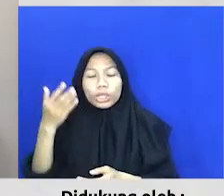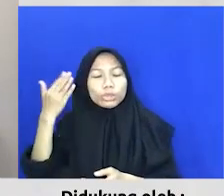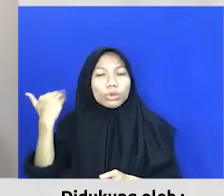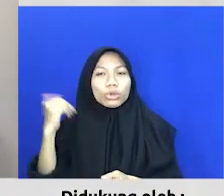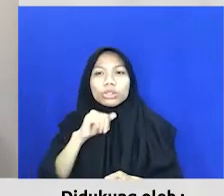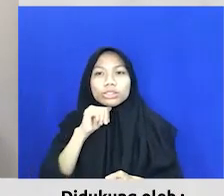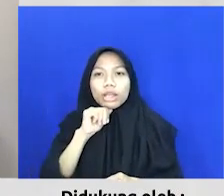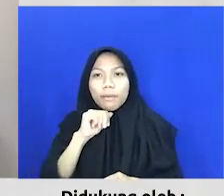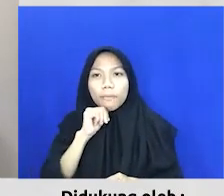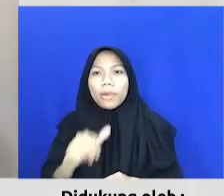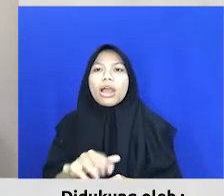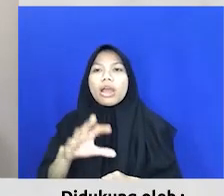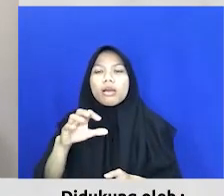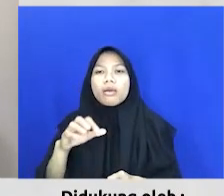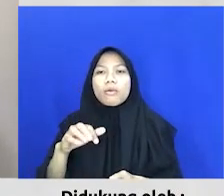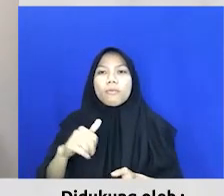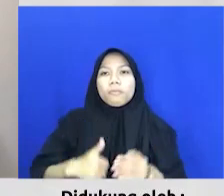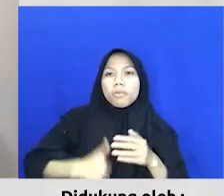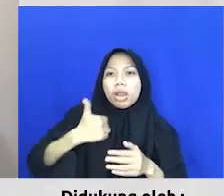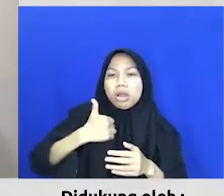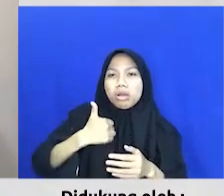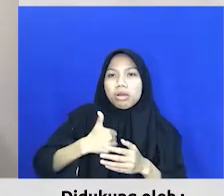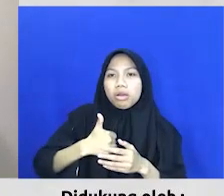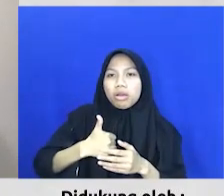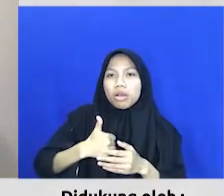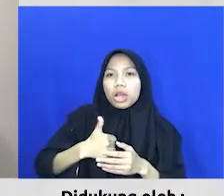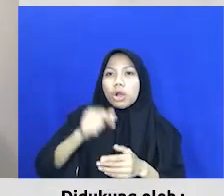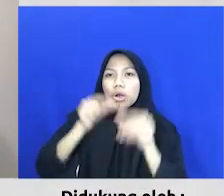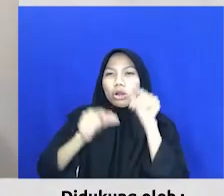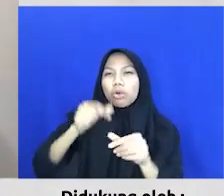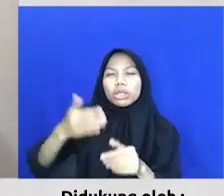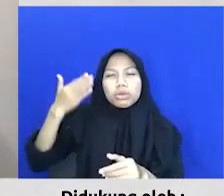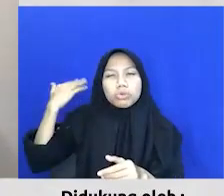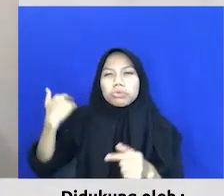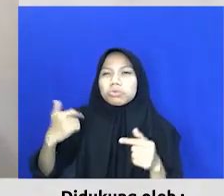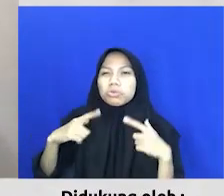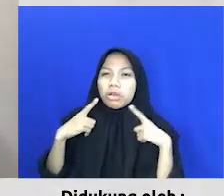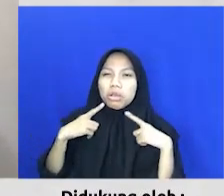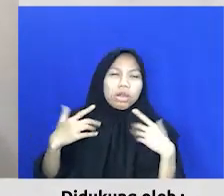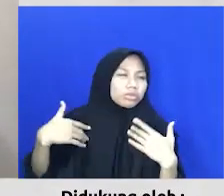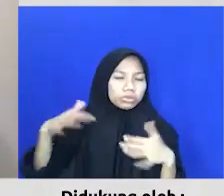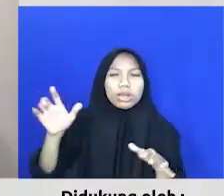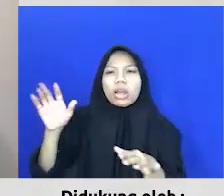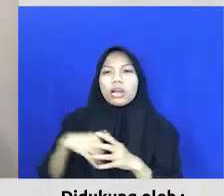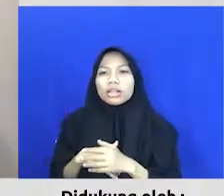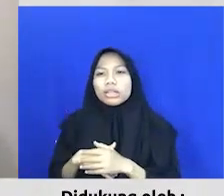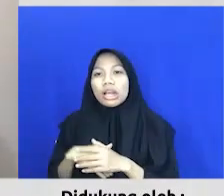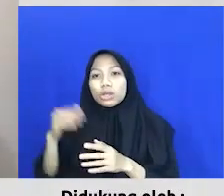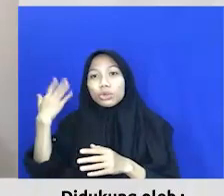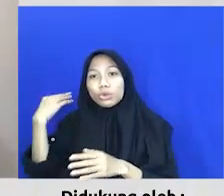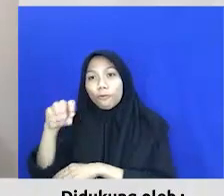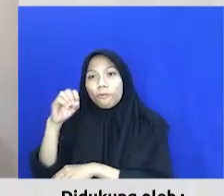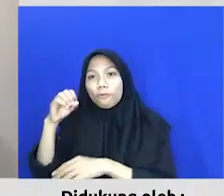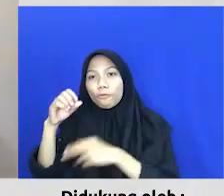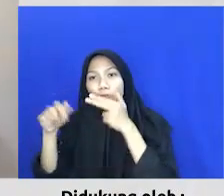jadi tidak pernah, waktu itu konflik terbesar itu adalah tidak diberi waktu. Bioskop-bioskop tidak memberi waktu